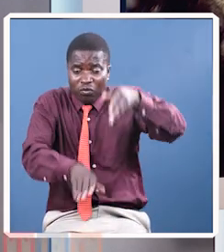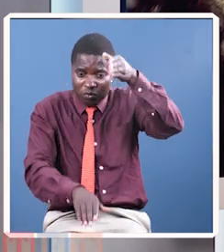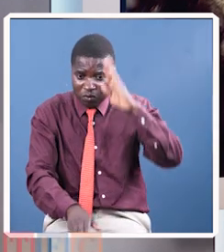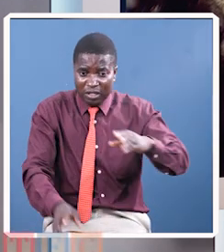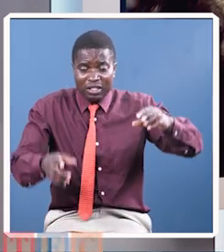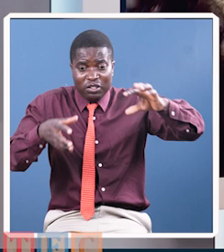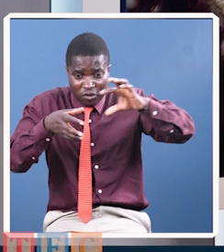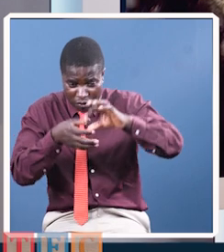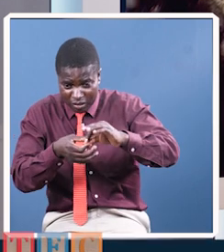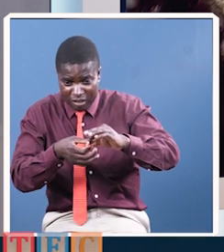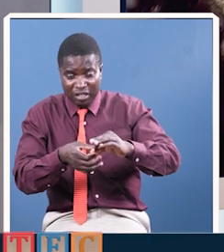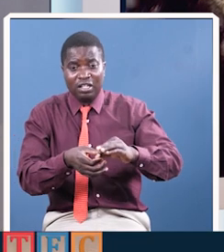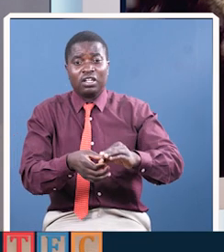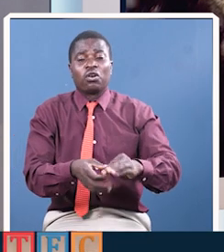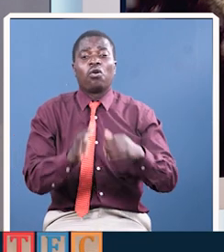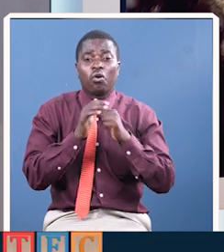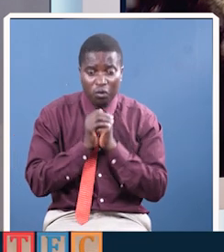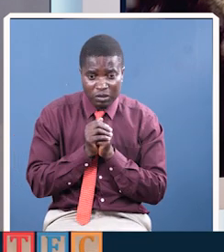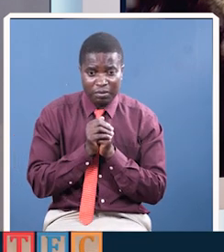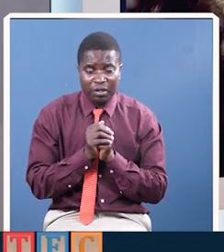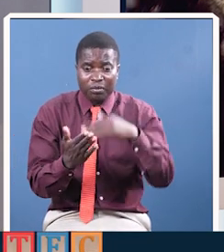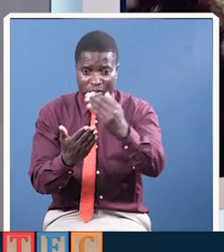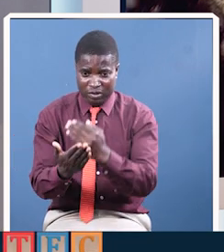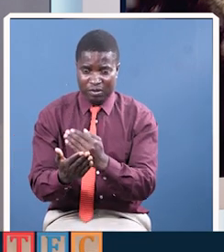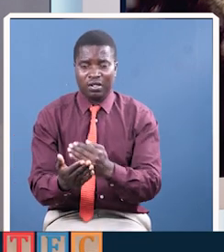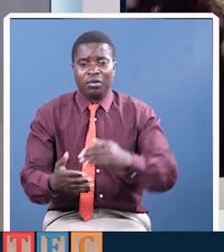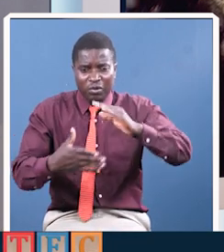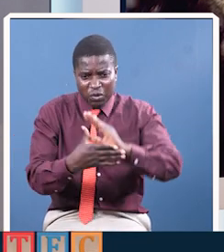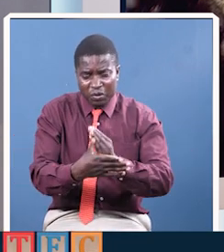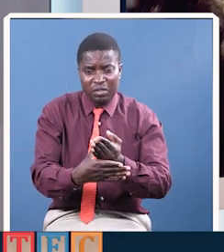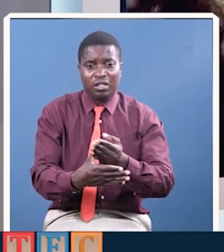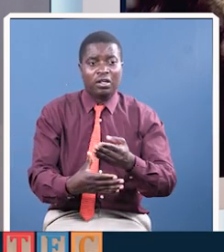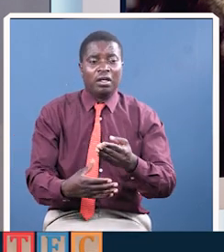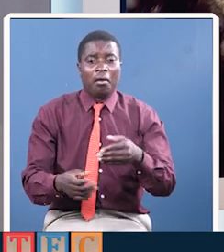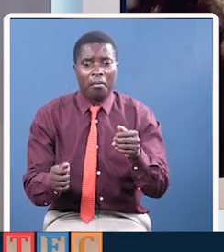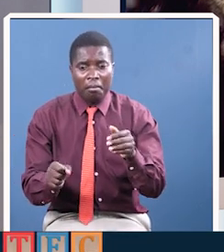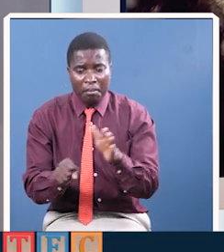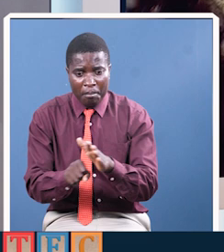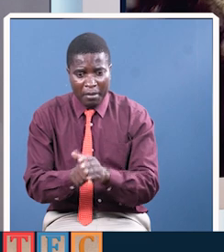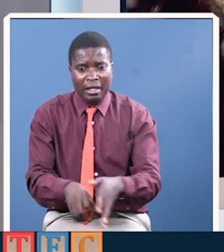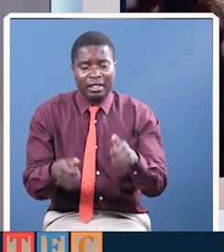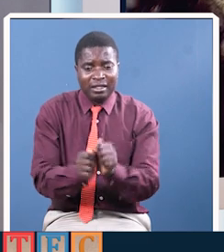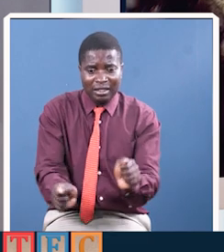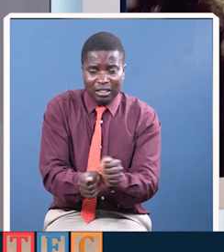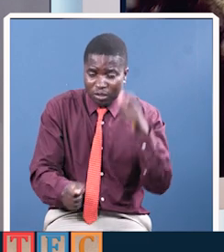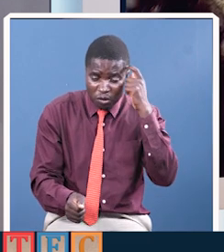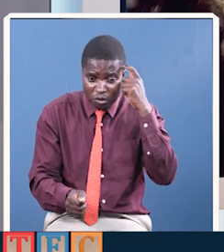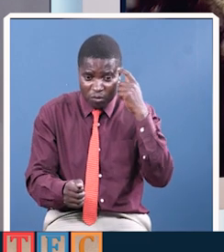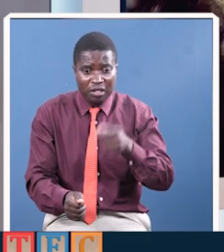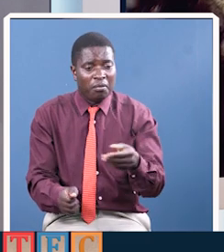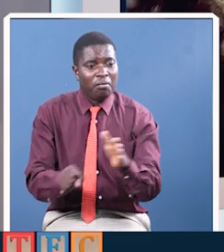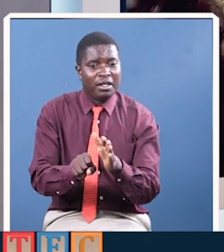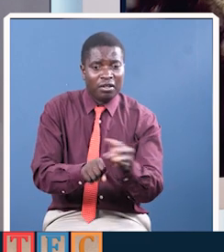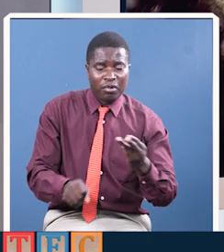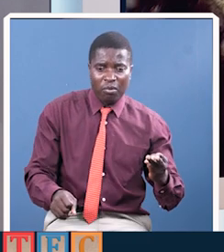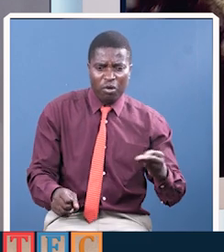zvokunamata. Because iko zvino nganga dzinozviziva kuti vanhu avachade kufarira kuenda kunganga. Saka nganga dziya